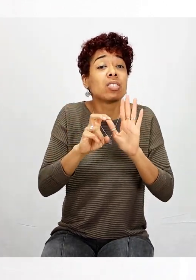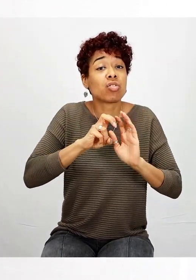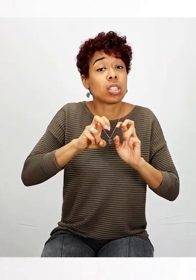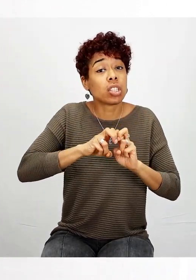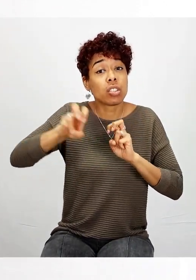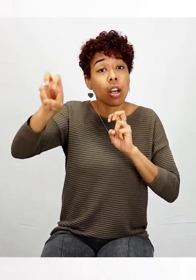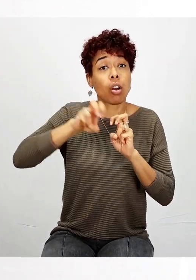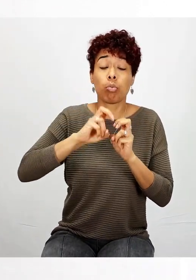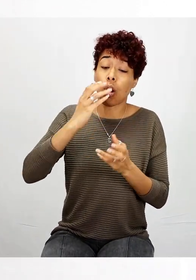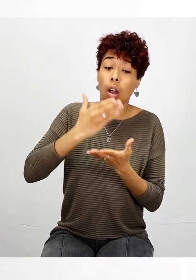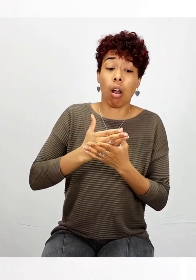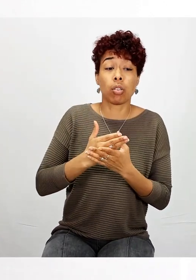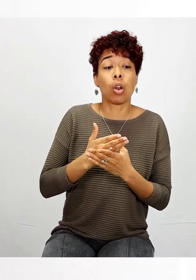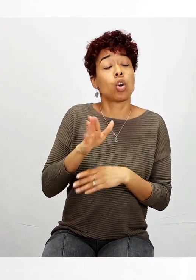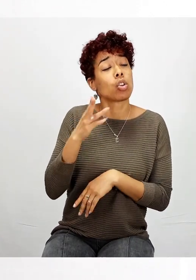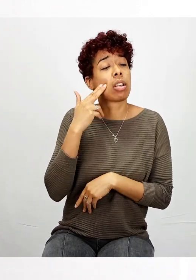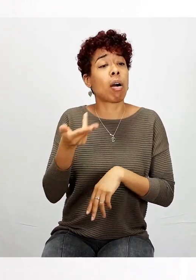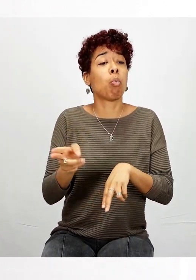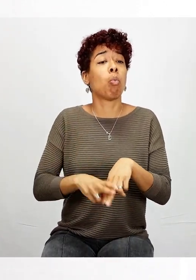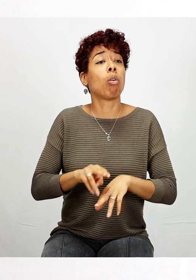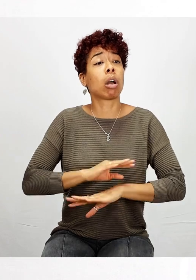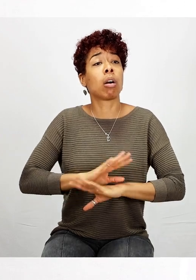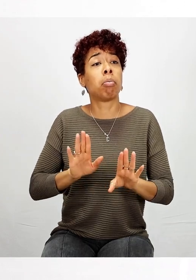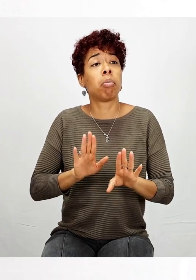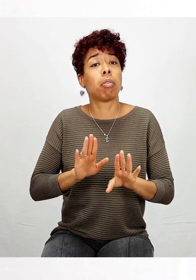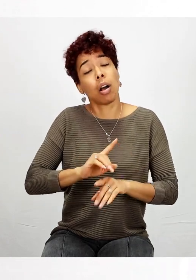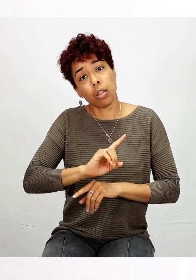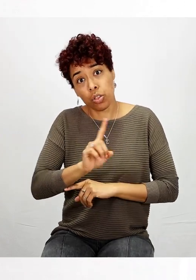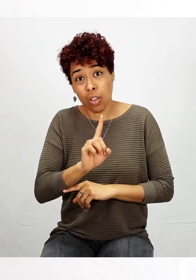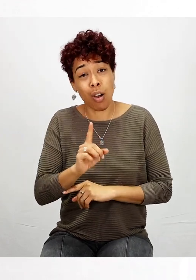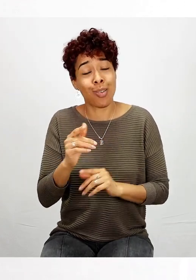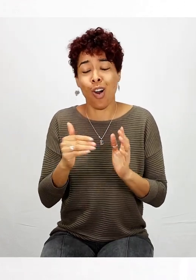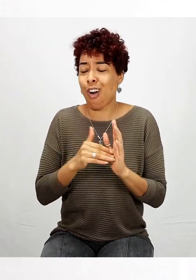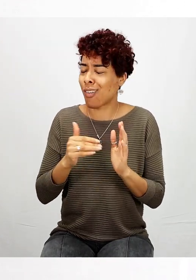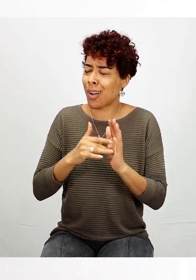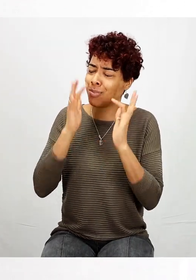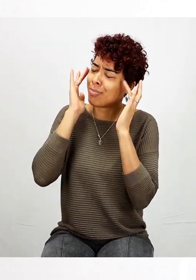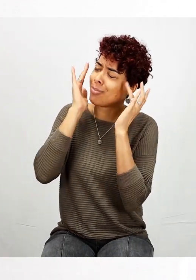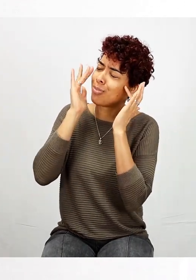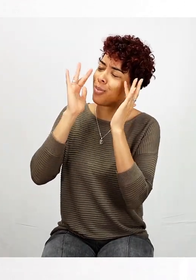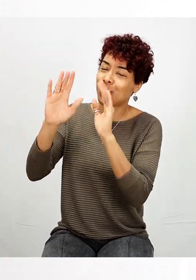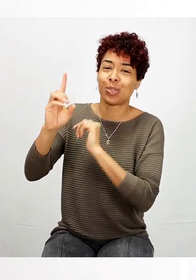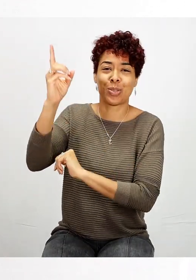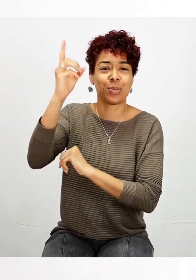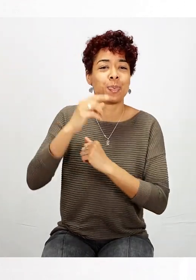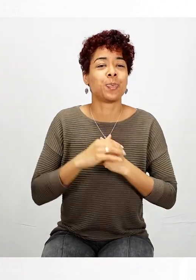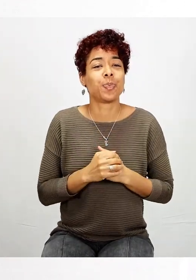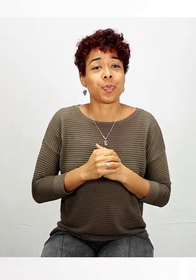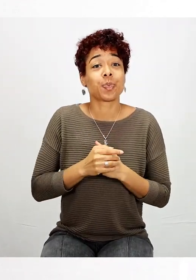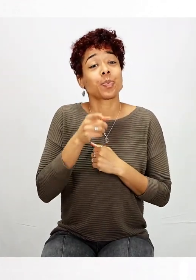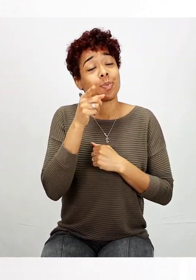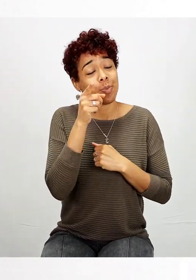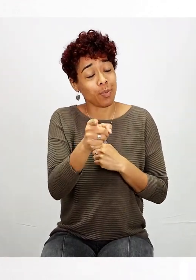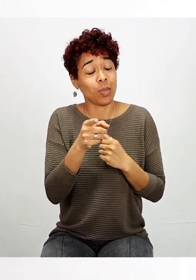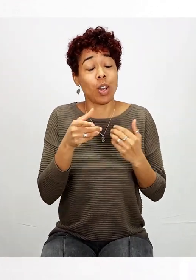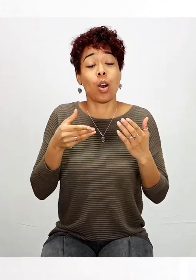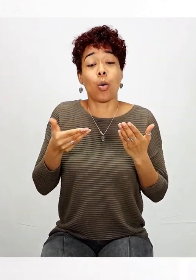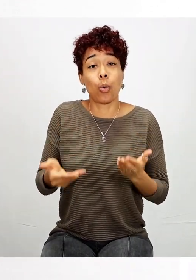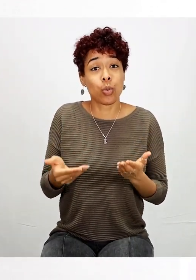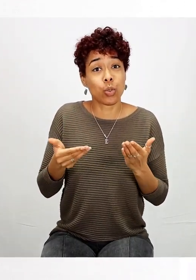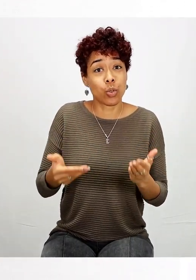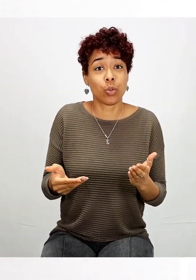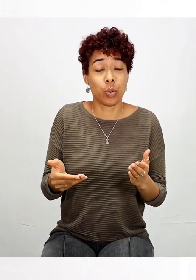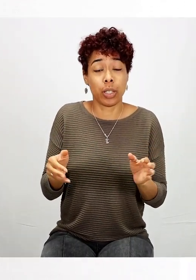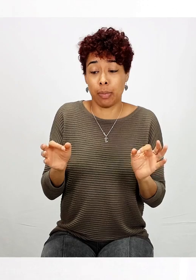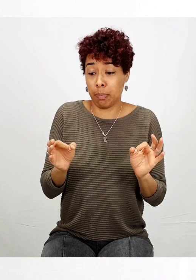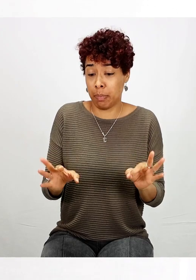s'est pas laissé arrêter en disant je sais que je vais partir. Lui, c'était encore un sujet d'adorer Dieu. Alors que tu puisses aujourd'hui dire